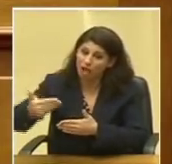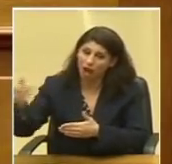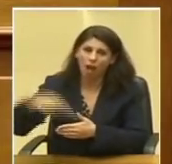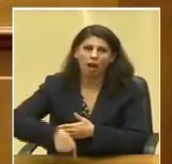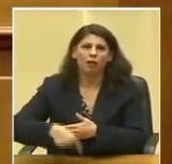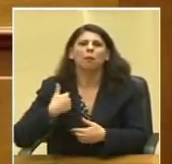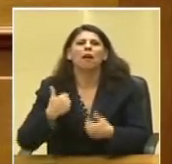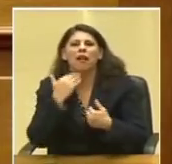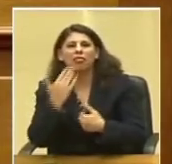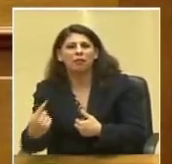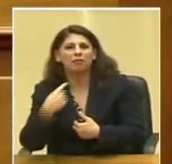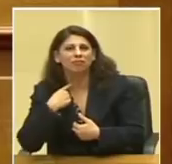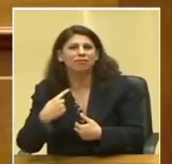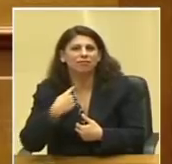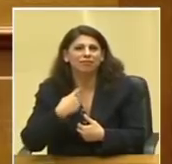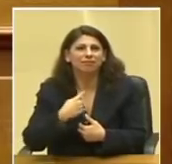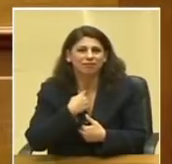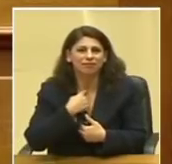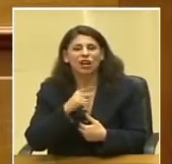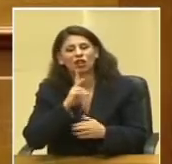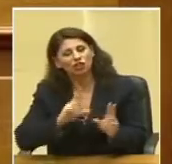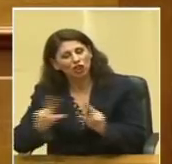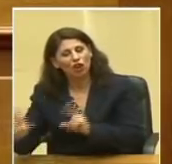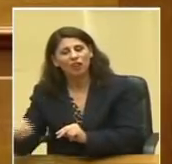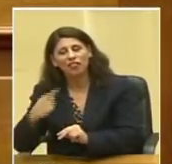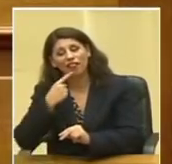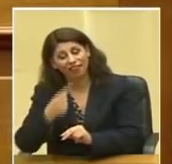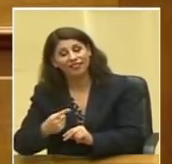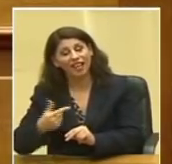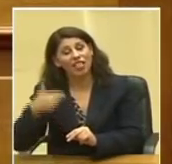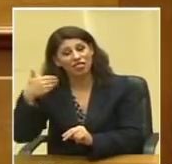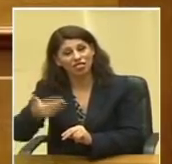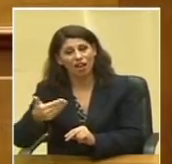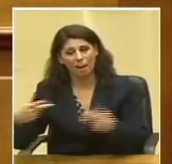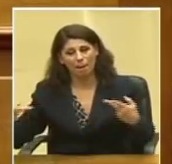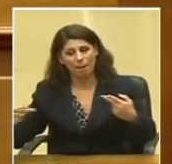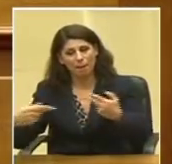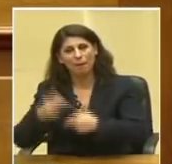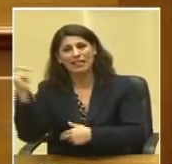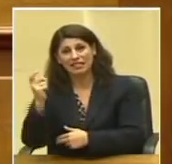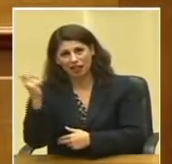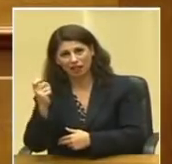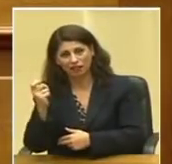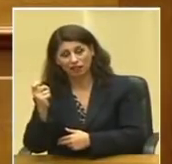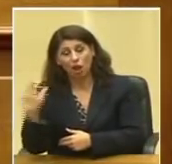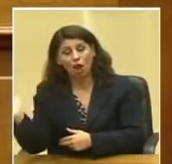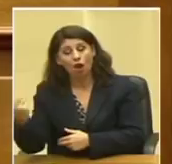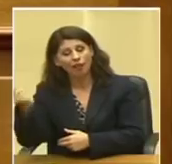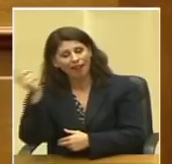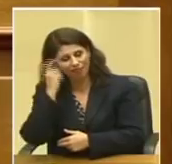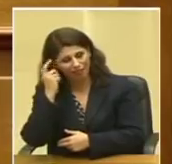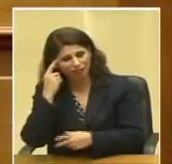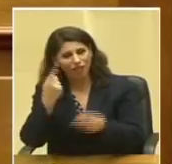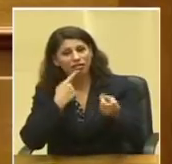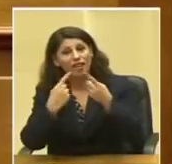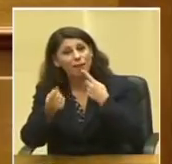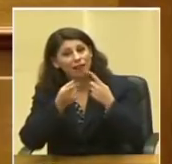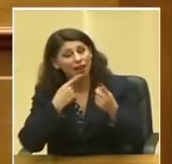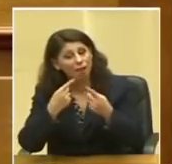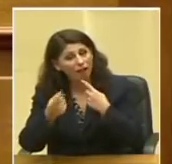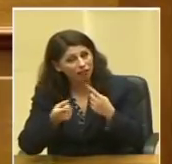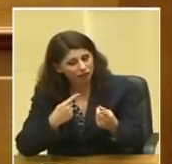στην περικοπή των συντάξεων. Όταν όμως καταλάβατε ότι η διαπραγμάτευση θα φέρει το